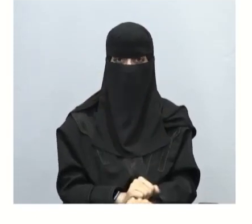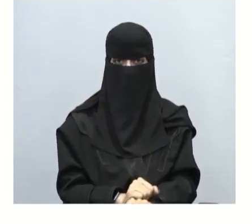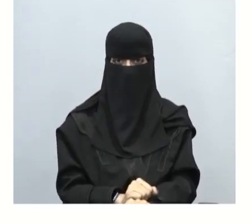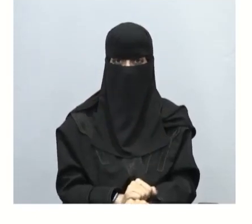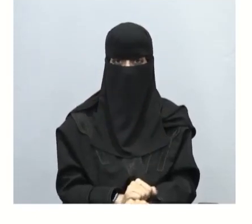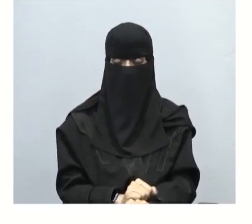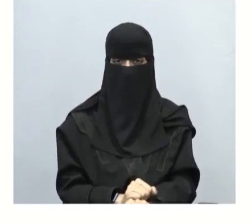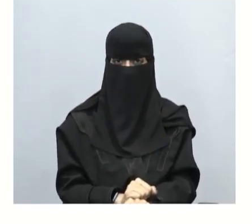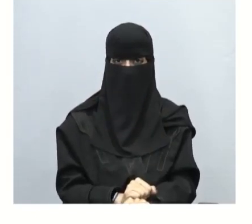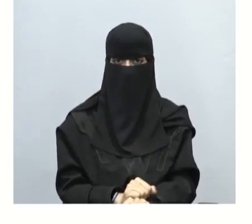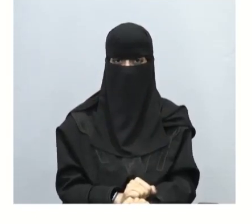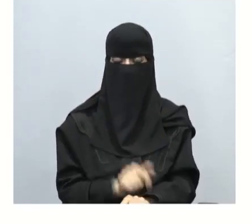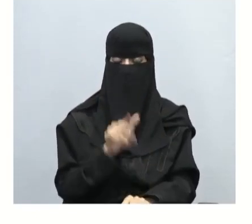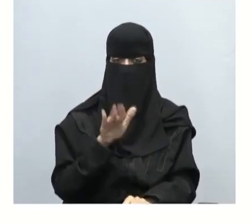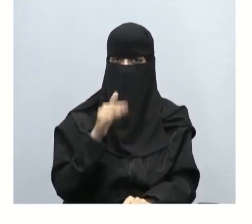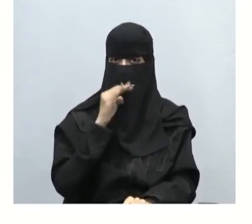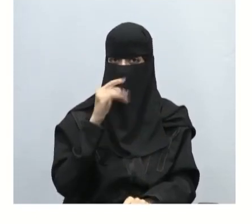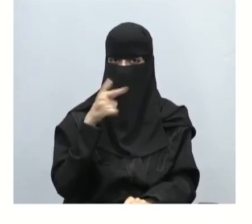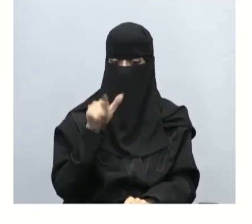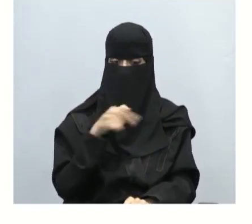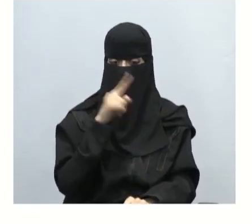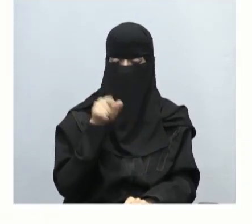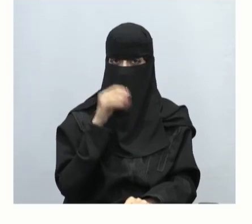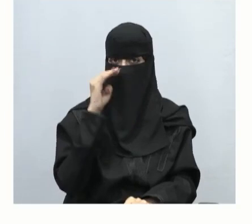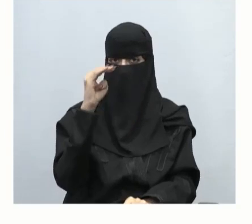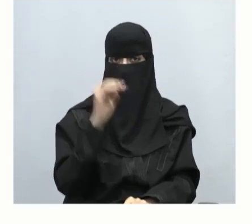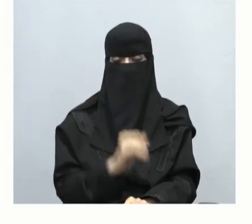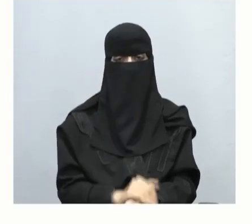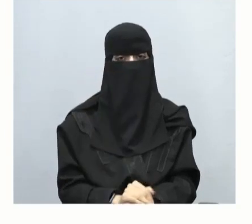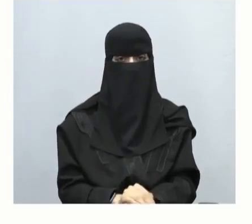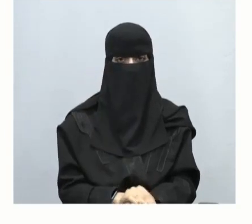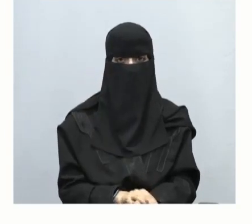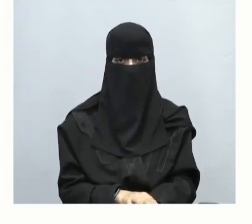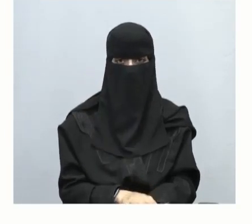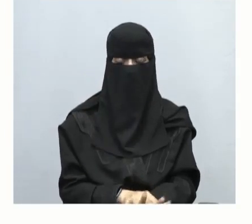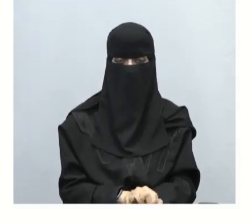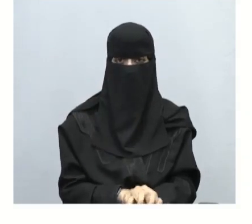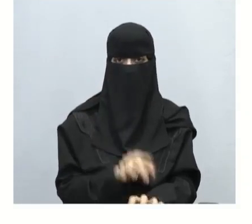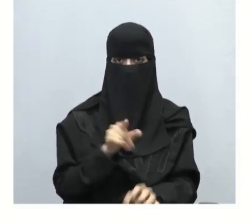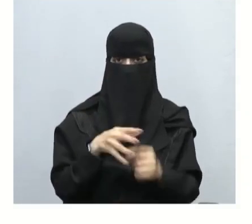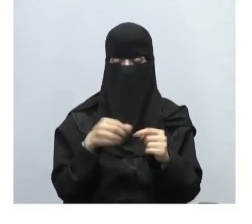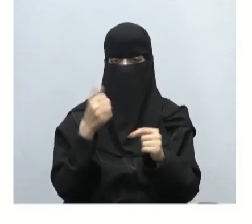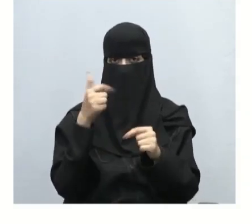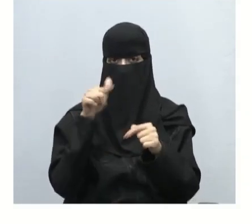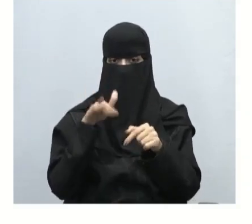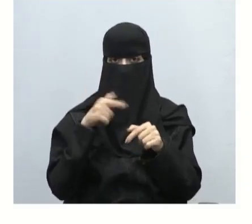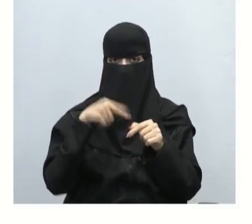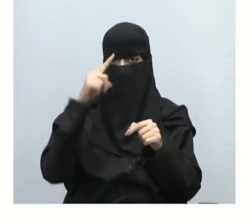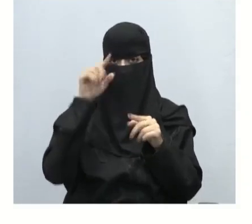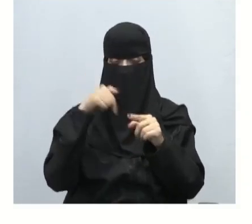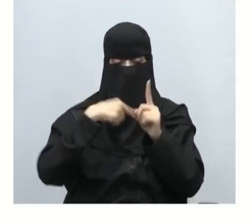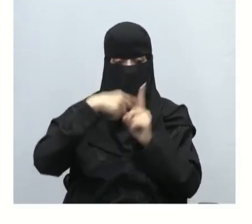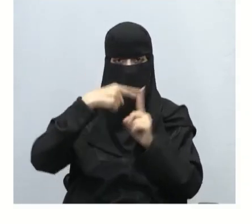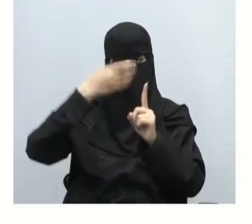س اذا الاجابه الصحيحه من بين هذه البدائل هو البديل ج وهي سالب س وتمثل